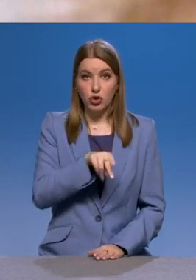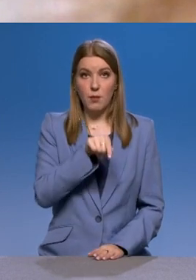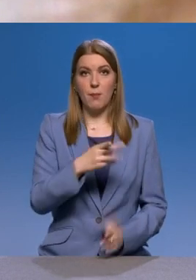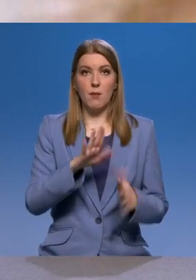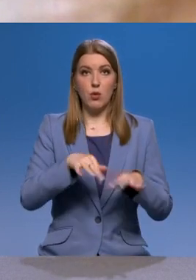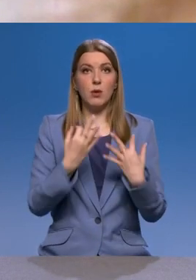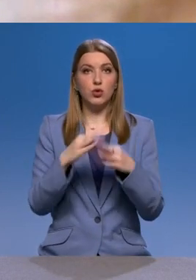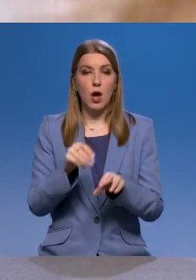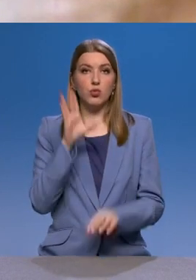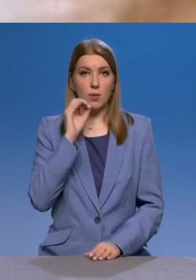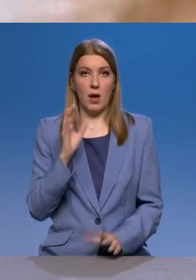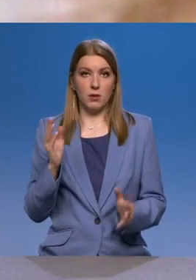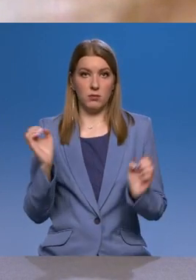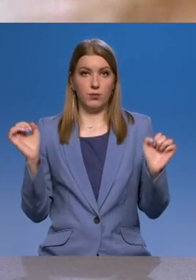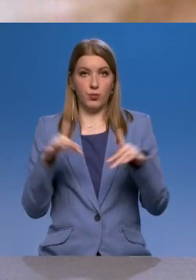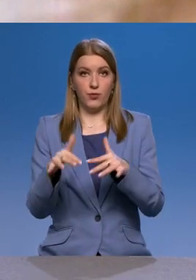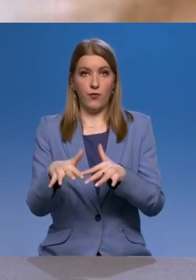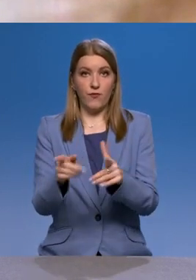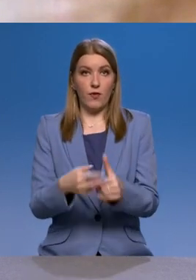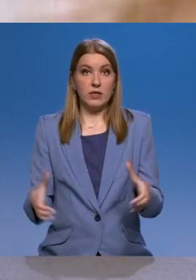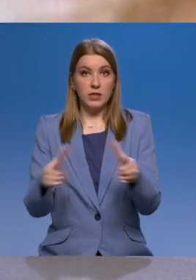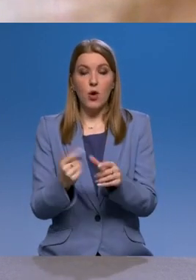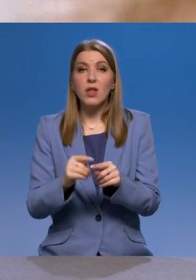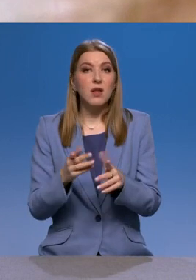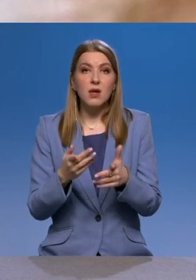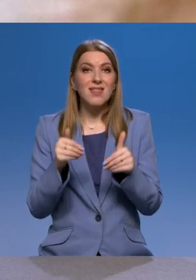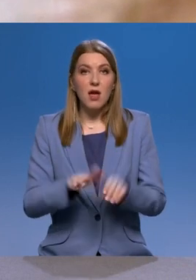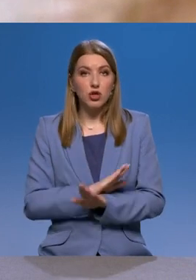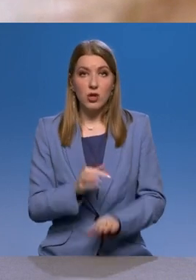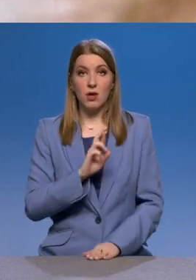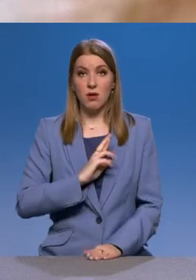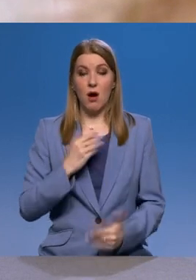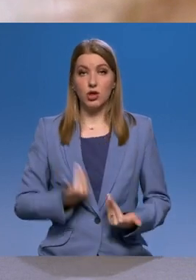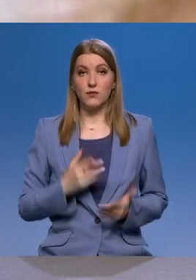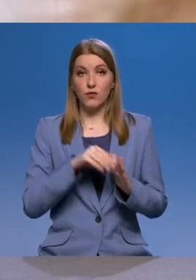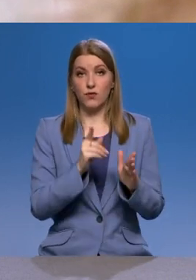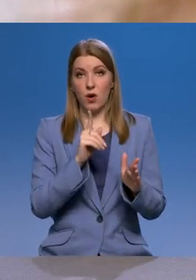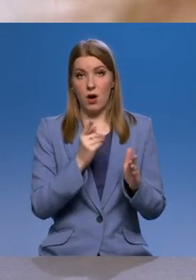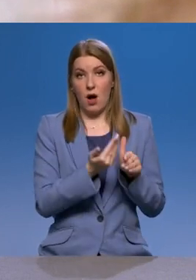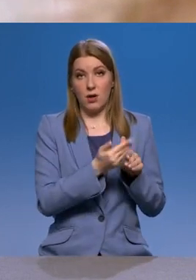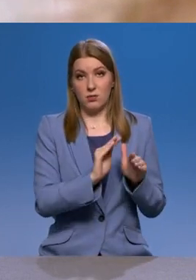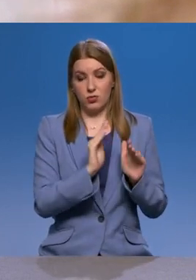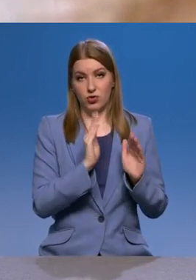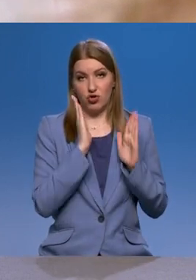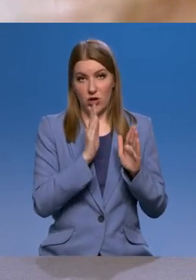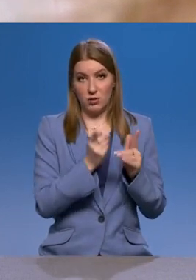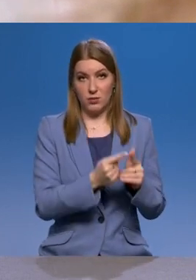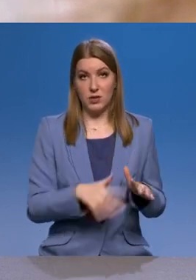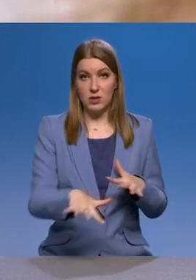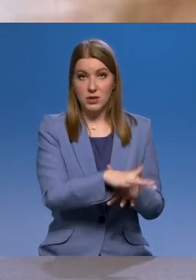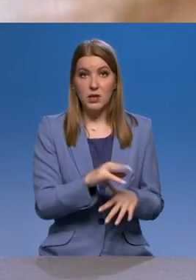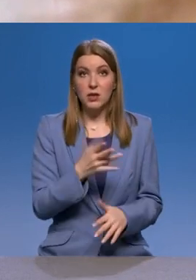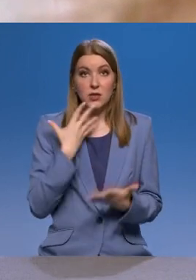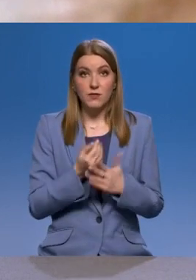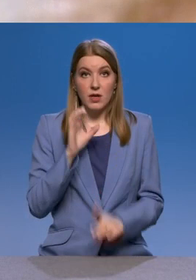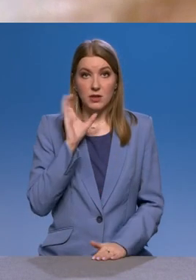им надо что-то есть. Это не выход. Я живу в частном секторе и с собакой уже второй год не могу выходить на улицу. Только по